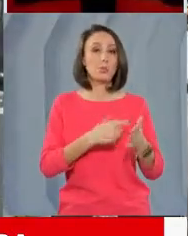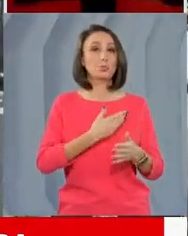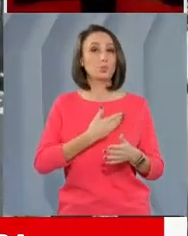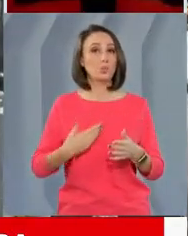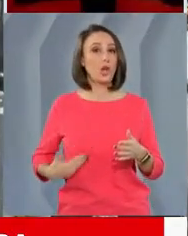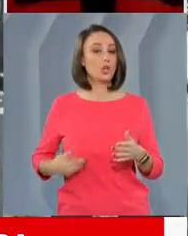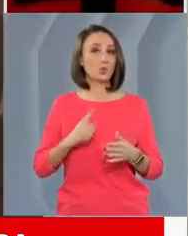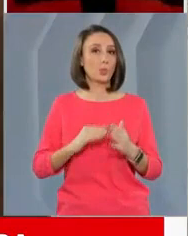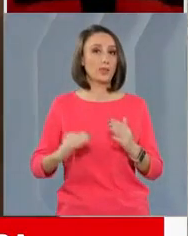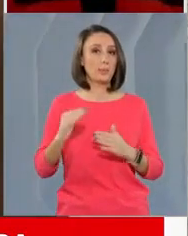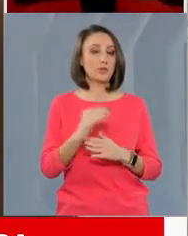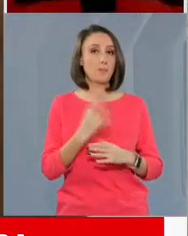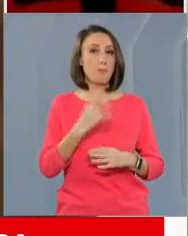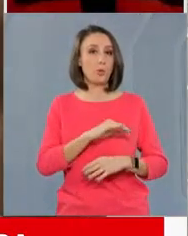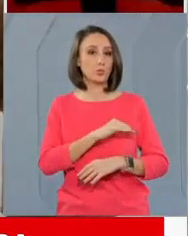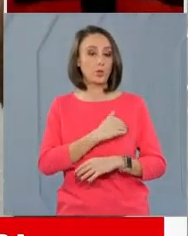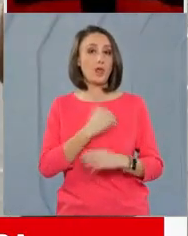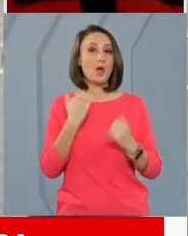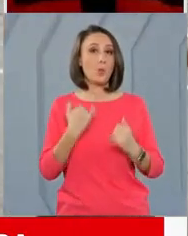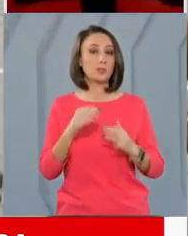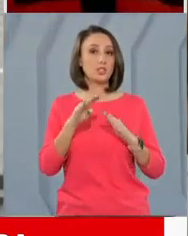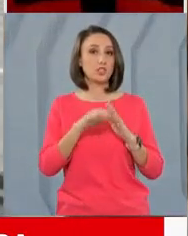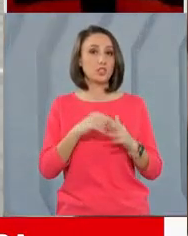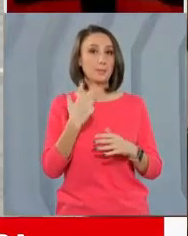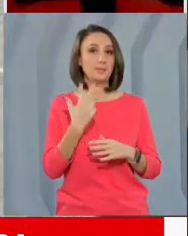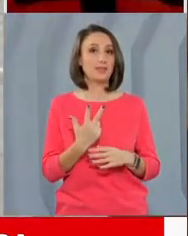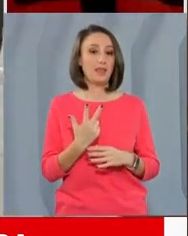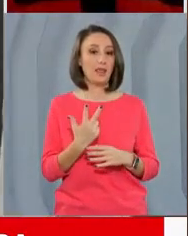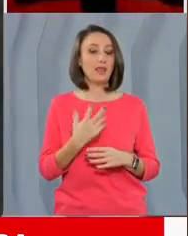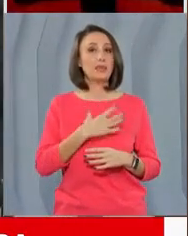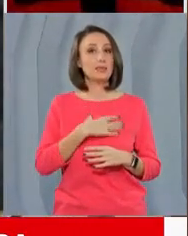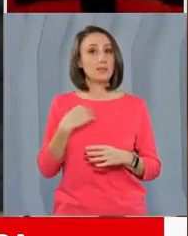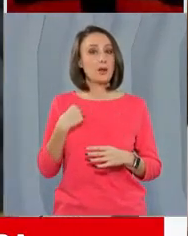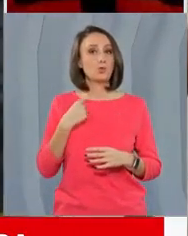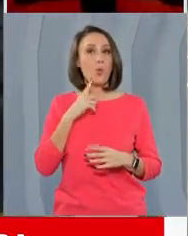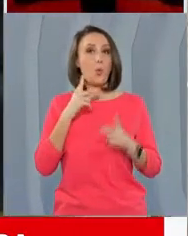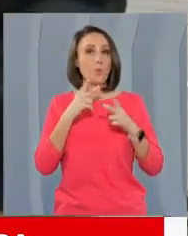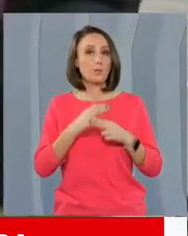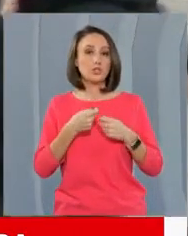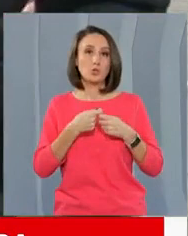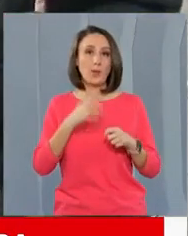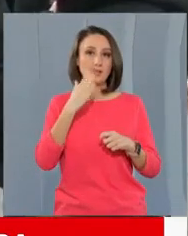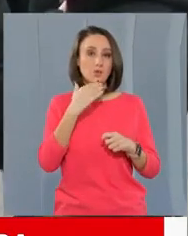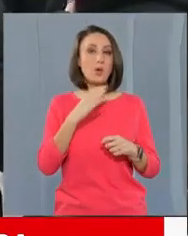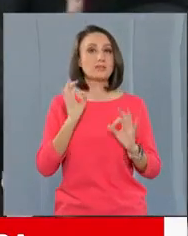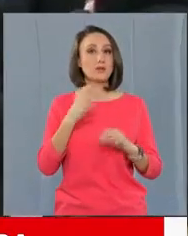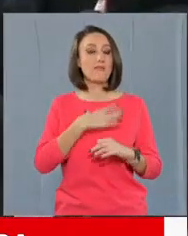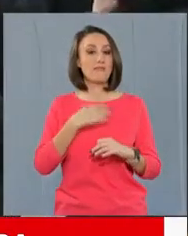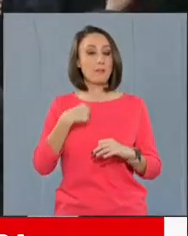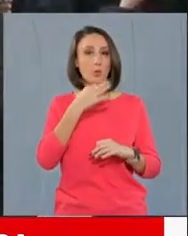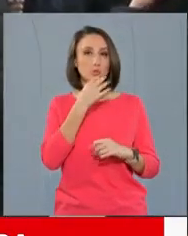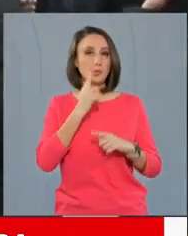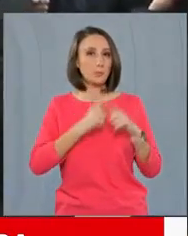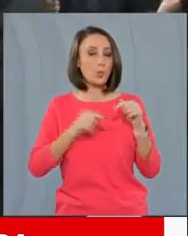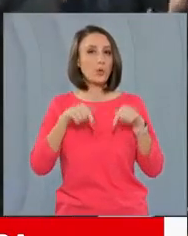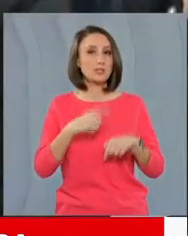nu vom depăși 4 grade, acum înregistrând 3 grade, deci practic temperatura va bate pasul pe loc toată ziua. Meteorologii spun că de la